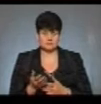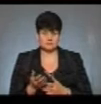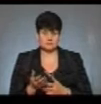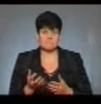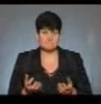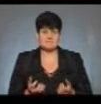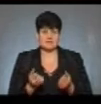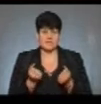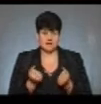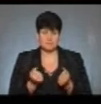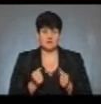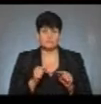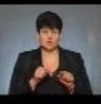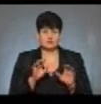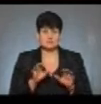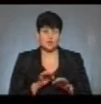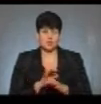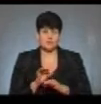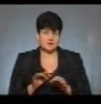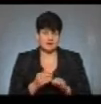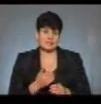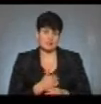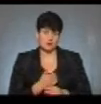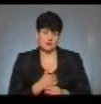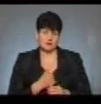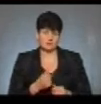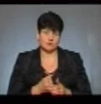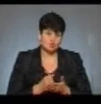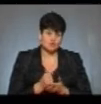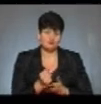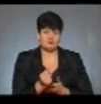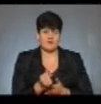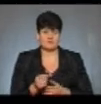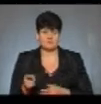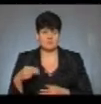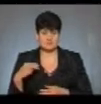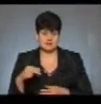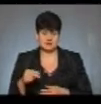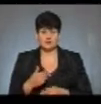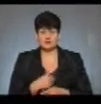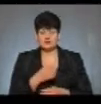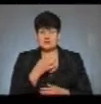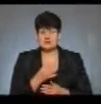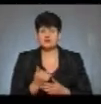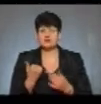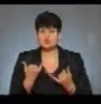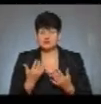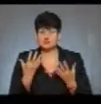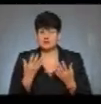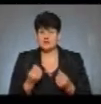абсолютної підтримки тому законопроекту, який ініціював і пропагував президент? Ну, насамперед хочу сказати, що сьогодні, на жаль, в